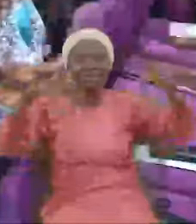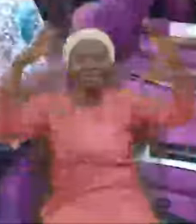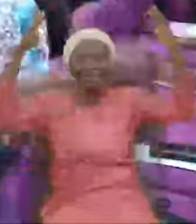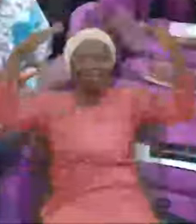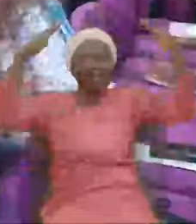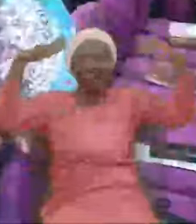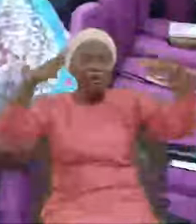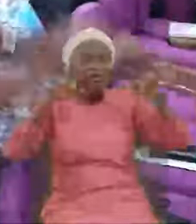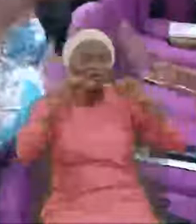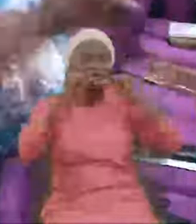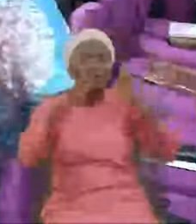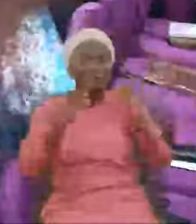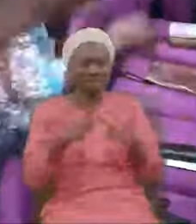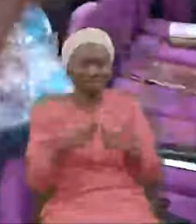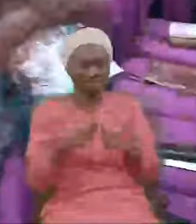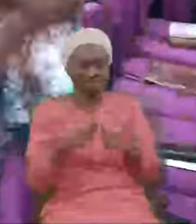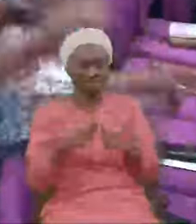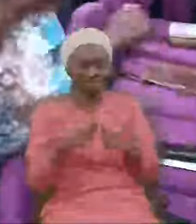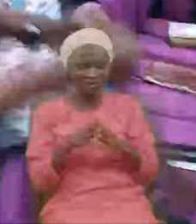La pluie de bénédiction.